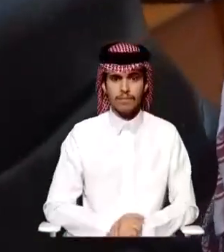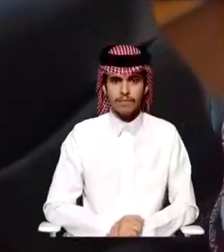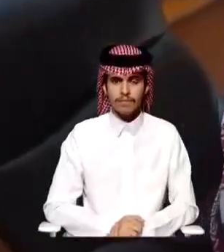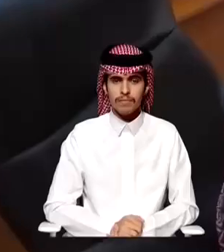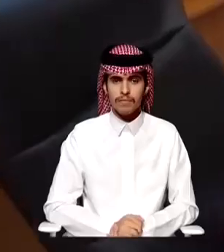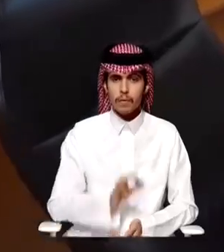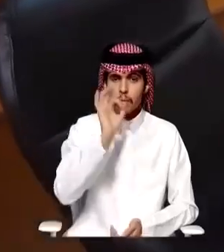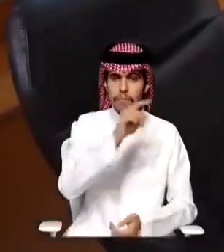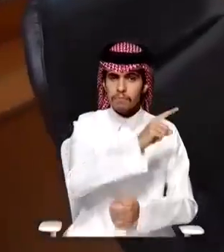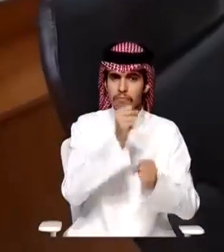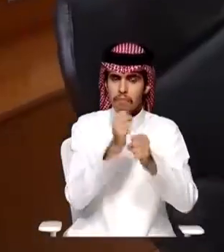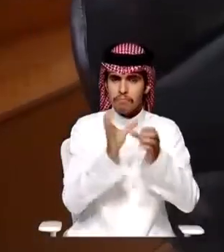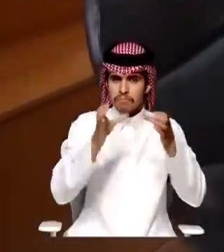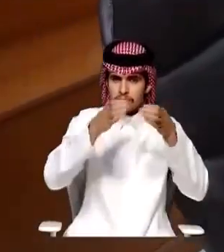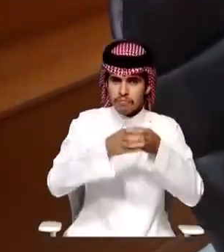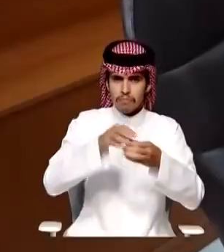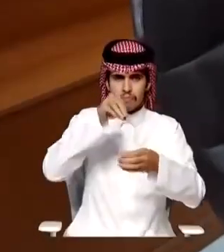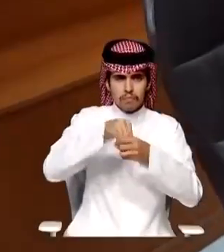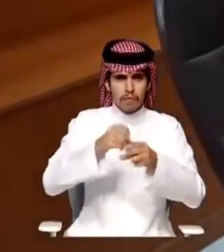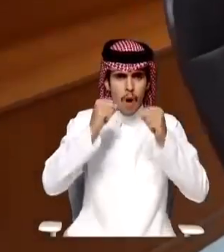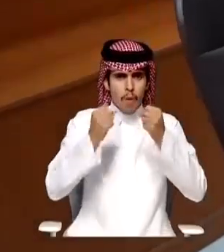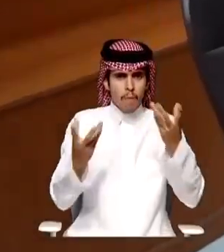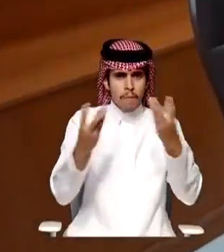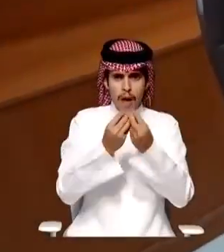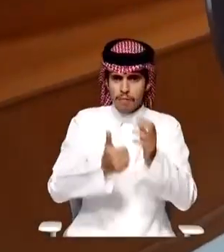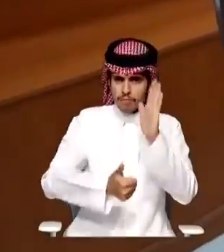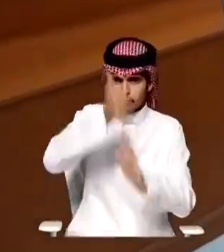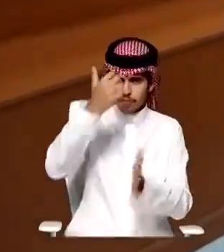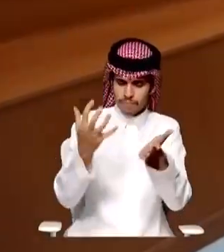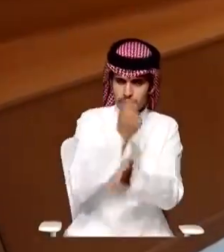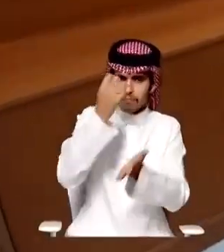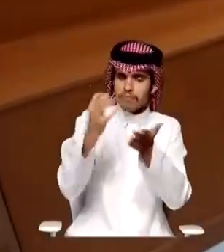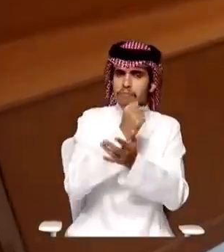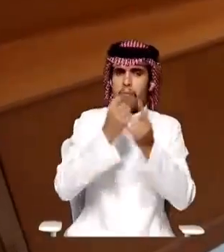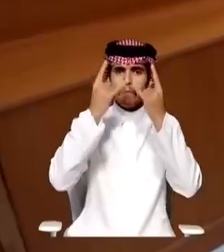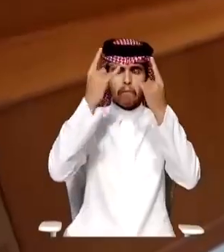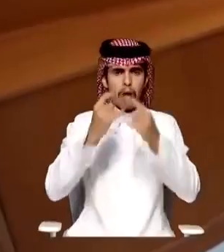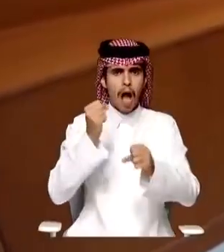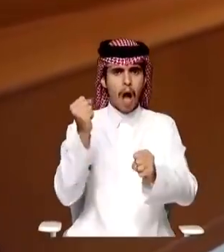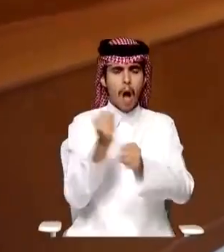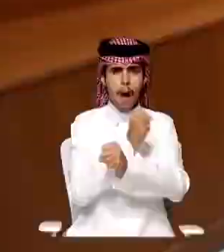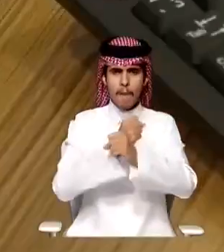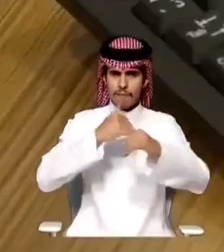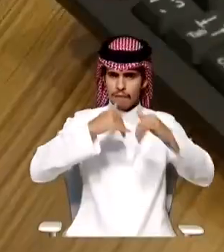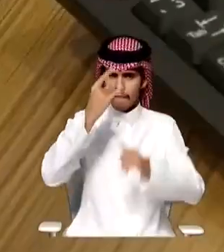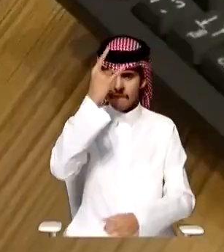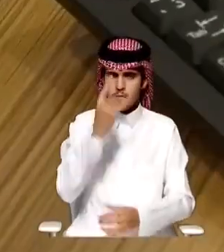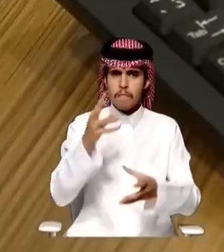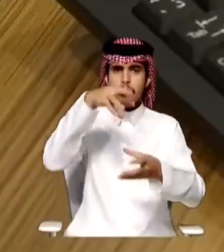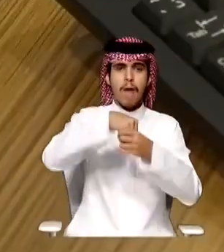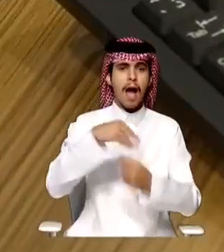ابداع فئه الصم وكفاءتهم في انجاز المهام وايمان كامل من الاماره